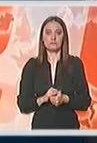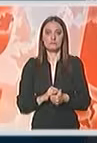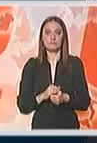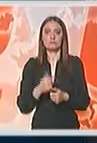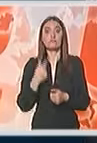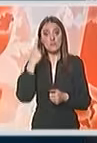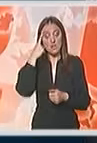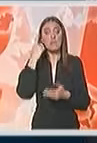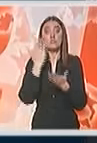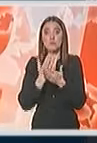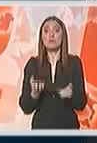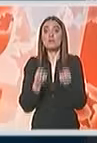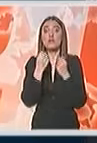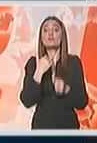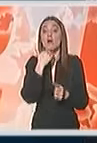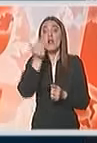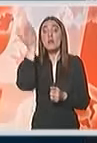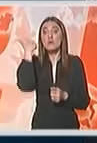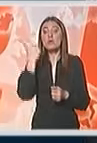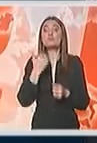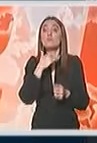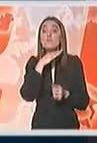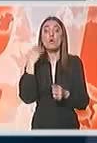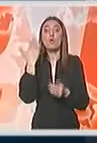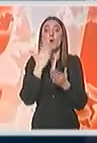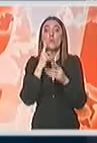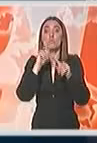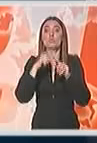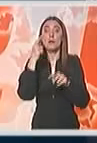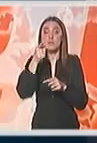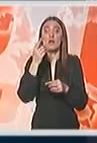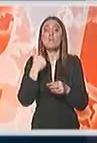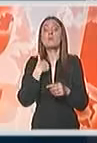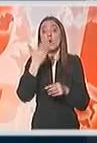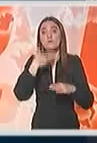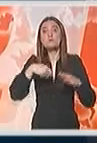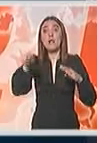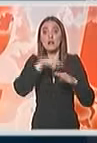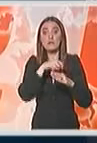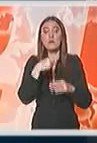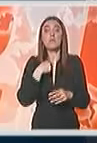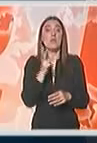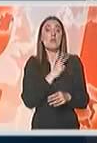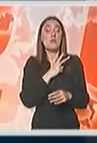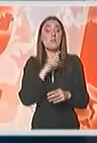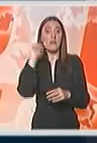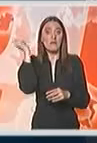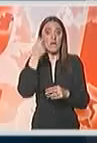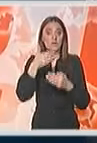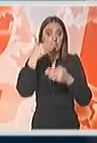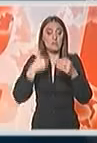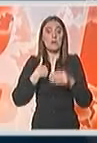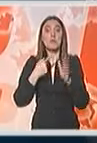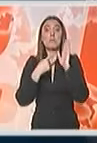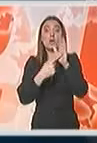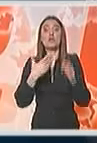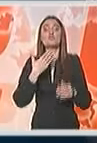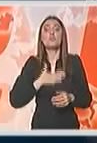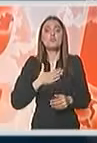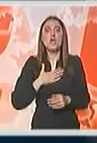Znamo da će biti teško, ali u prošlosti je mnogo puta bilo tako, pa smo uspeli da isplivamo. Imamo Anfield i navijače iza sebe, pokazat ćemo želju,